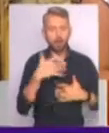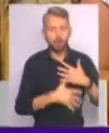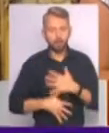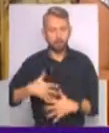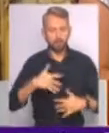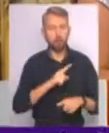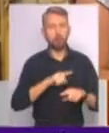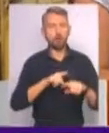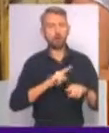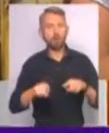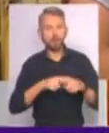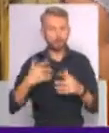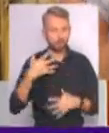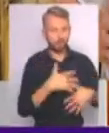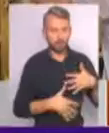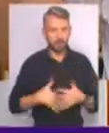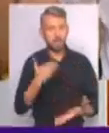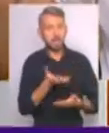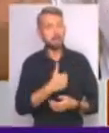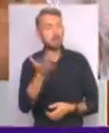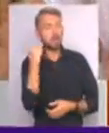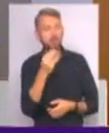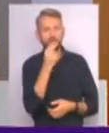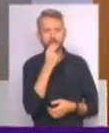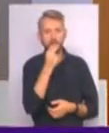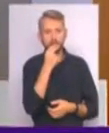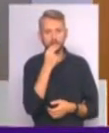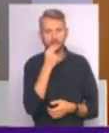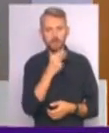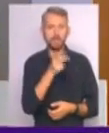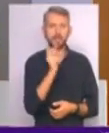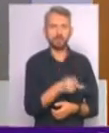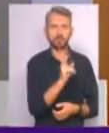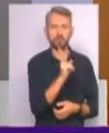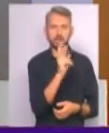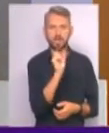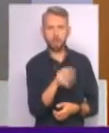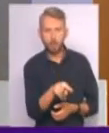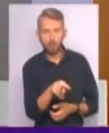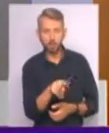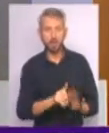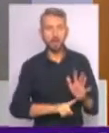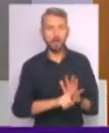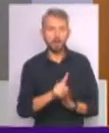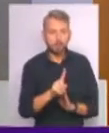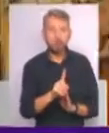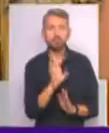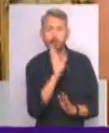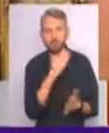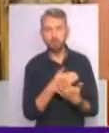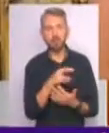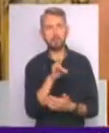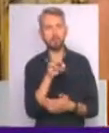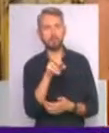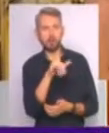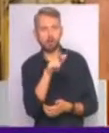скорости обменных процессов. То есть если мы раньше ели, там, допустим, 2000 килокалорий, и вот наступила, берем женщин, менопауза, то надо